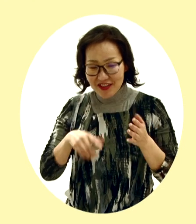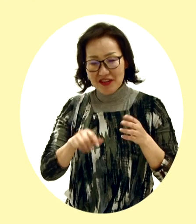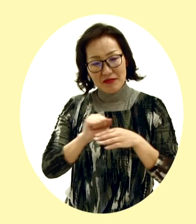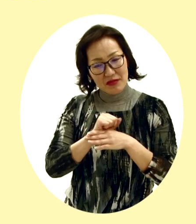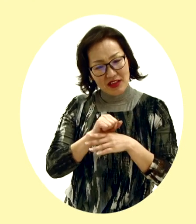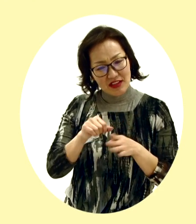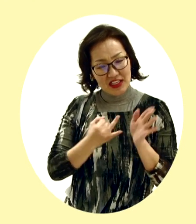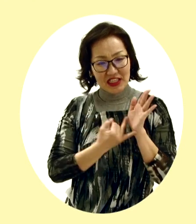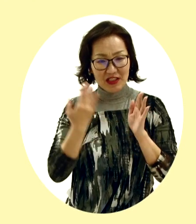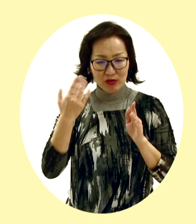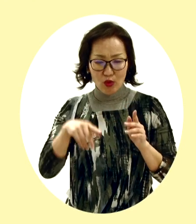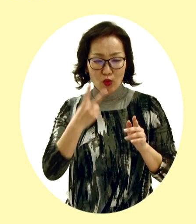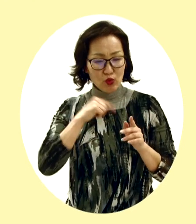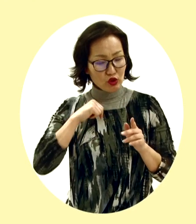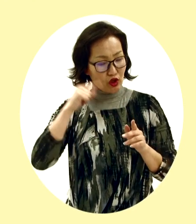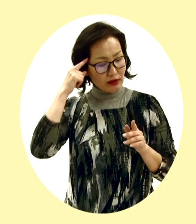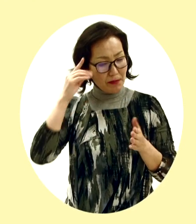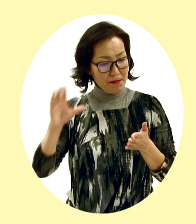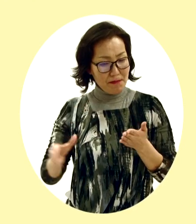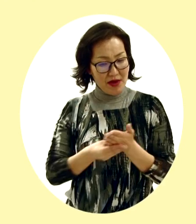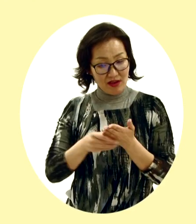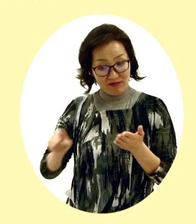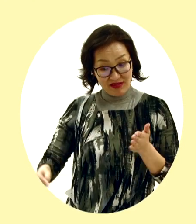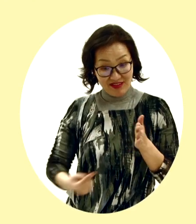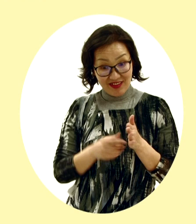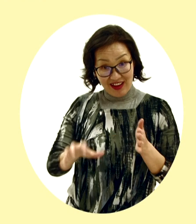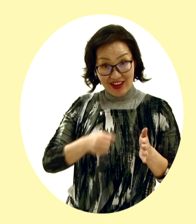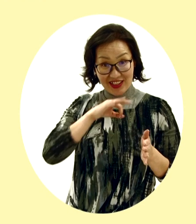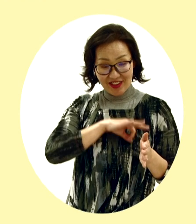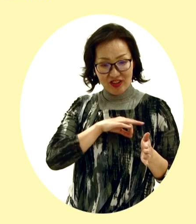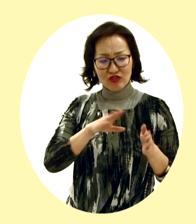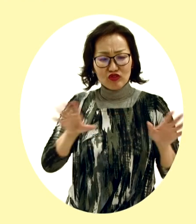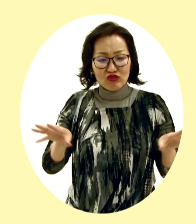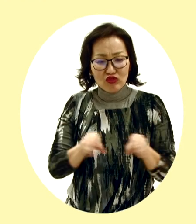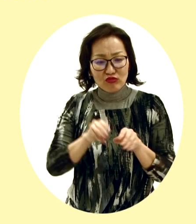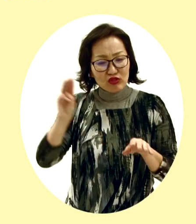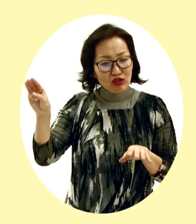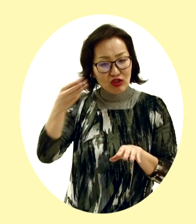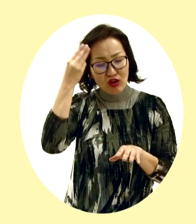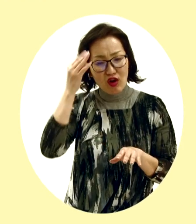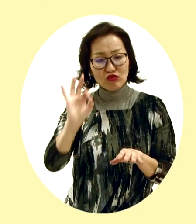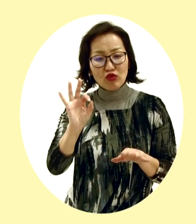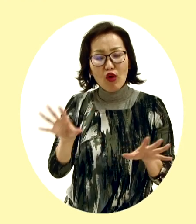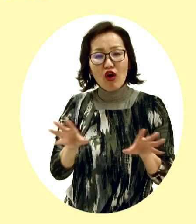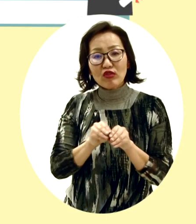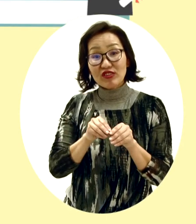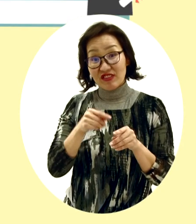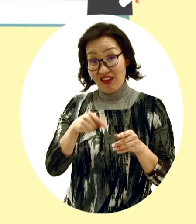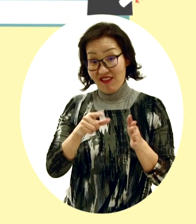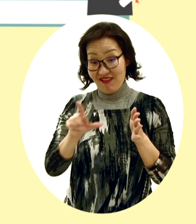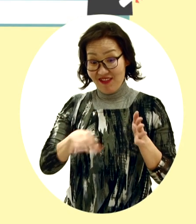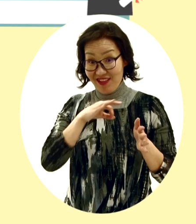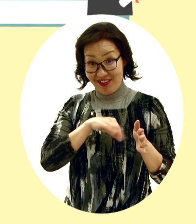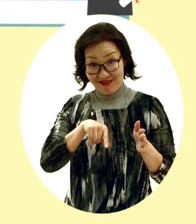үедээ үзэл бодлоо баримт хэрэглэн товч тодорхой оновчтой илэрхийлэх гэсэн сэдвийн дагуу бүгдээр ярьсан.